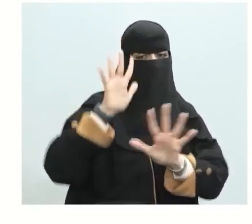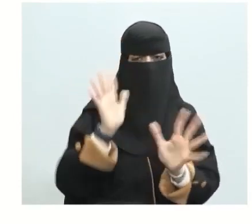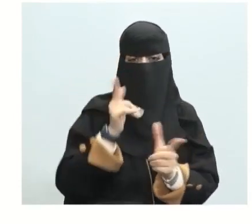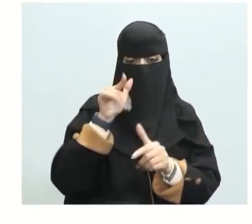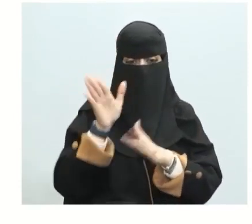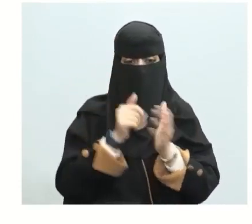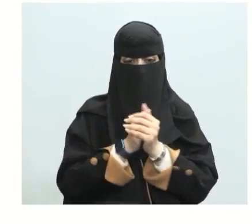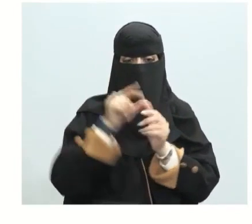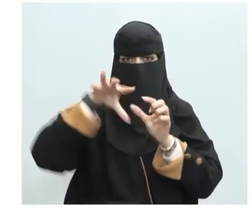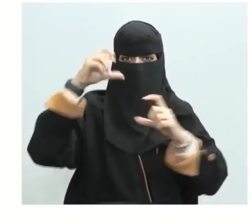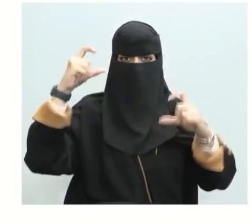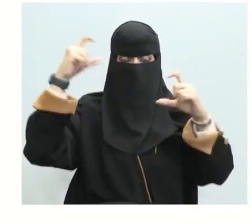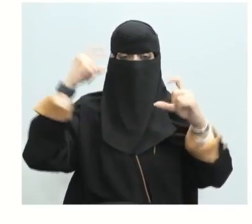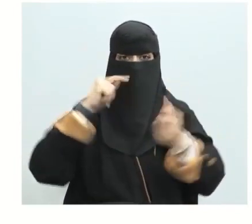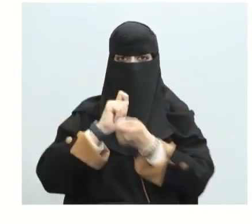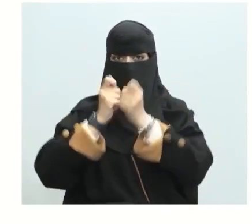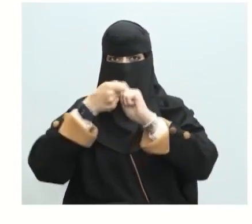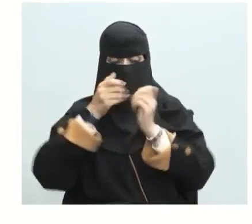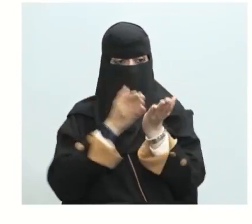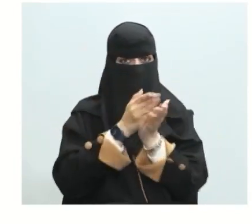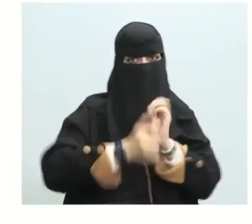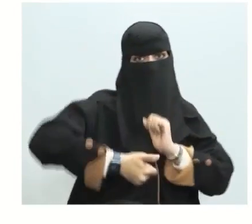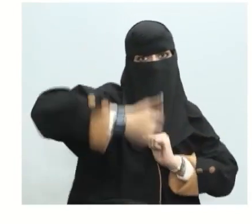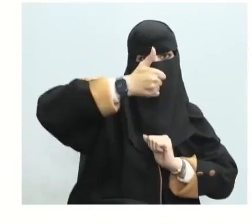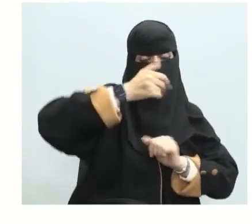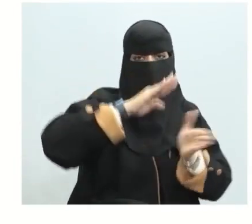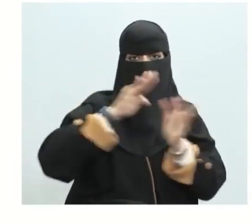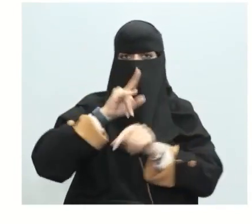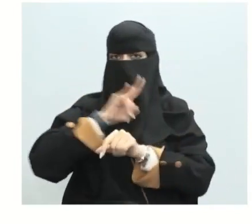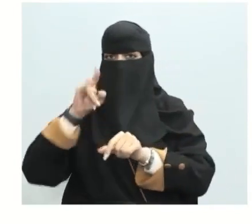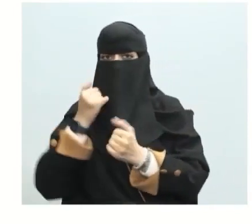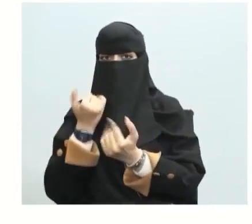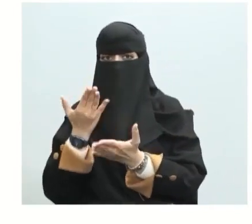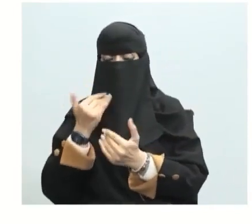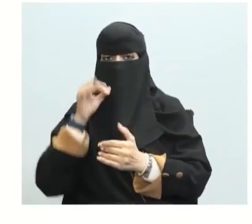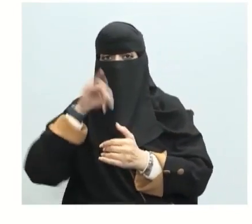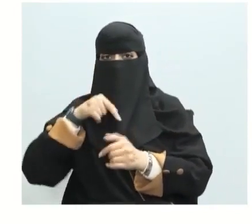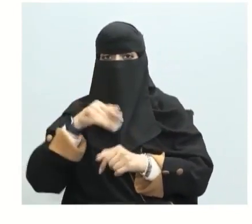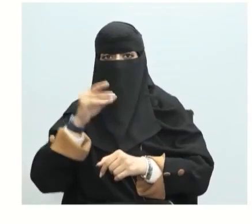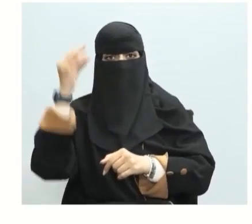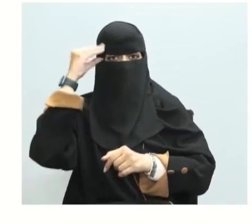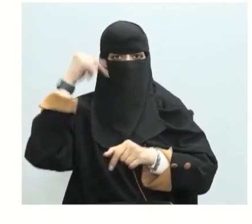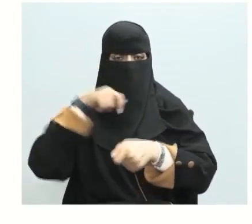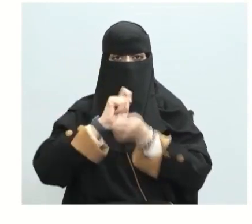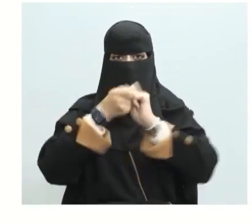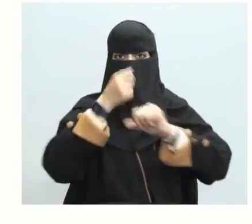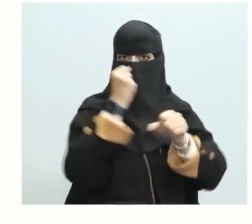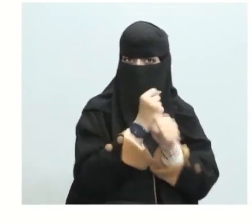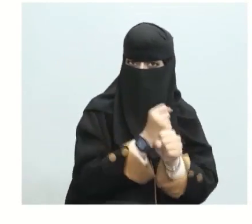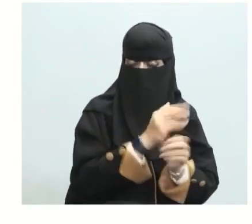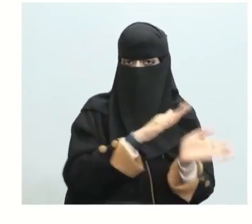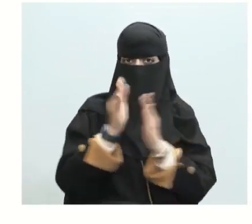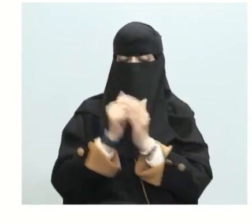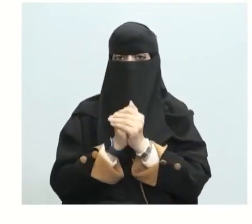المذكوره لك التغيير وطريقك الى النجاح لا قيمه للعلم ان لم يتحول الى عمل